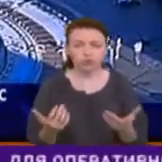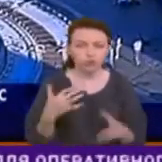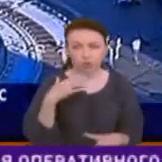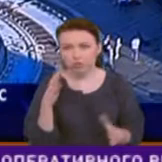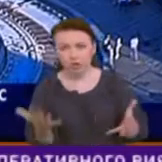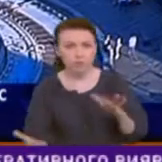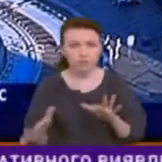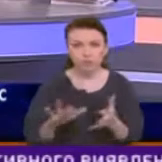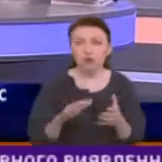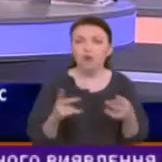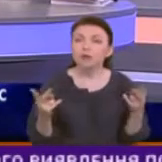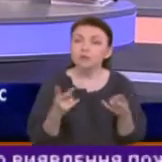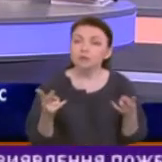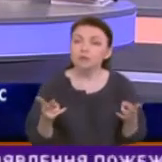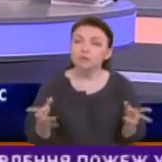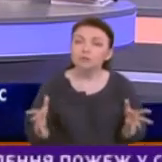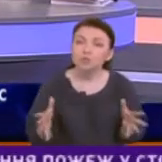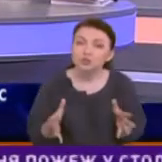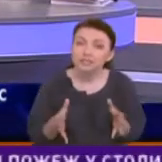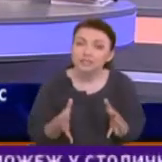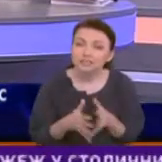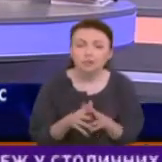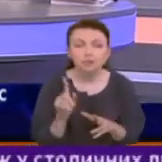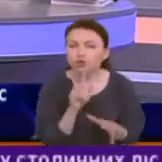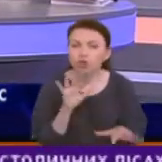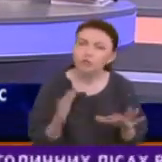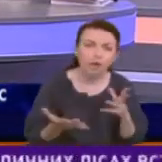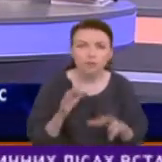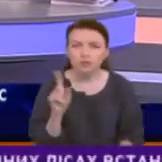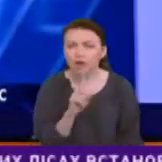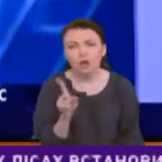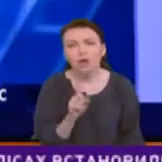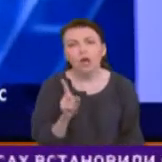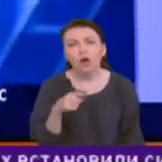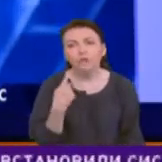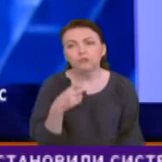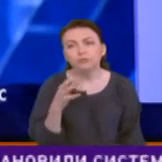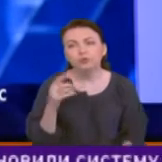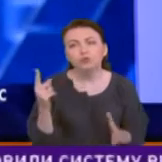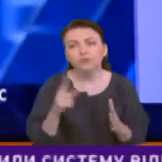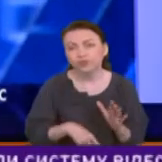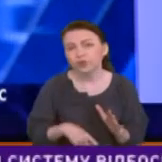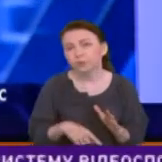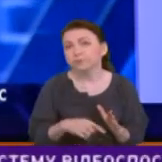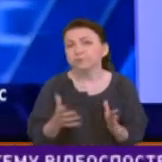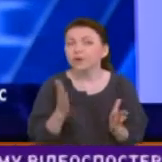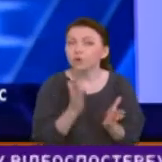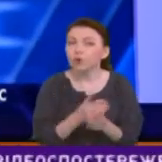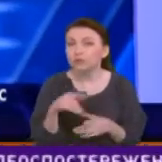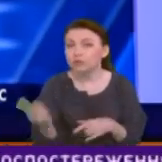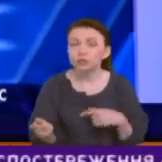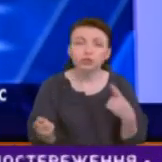Нам треба зростися, як дерево прищеплене. Не зовсім шалтай-болтай. Думаю, що тут, знаєте, йдеться про довіру, яку мають ті чи